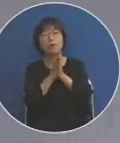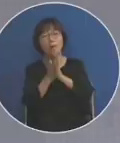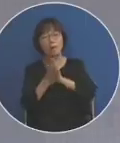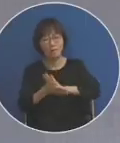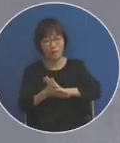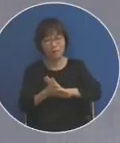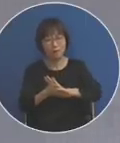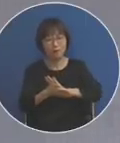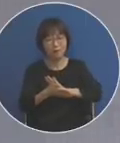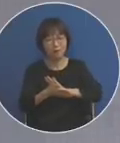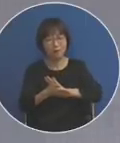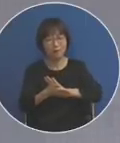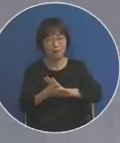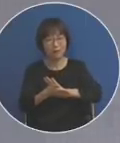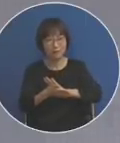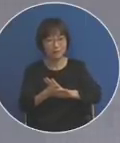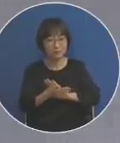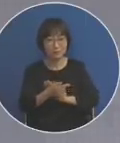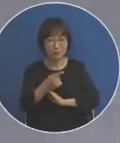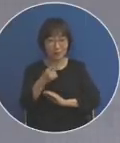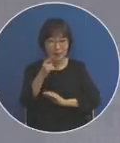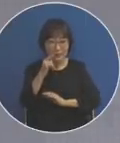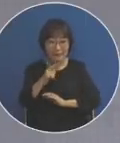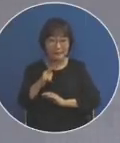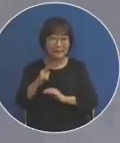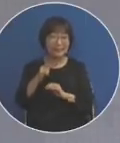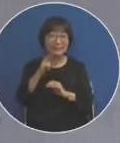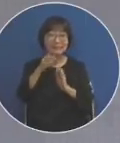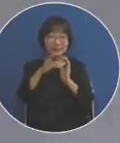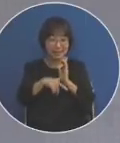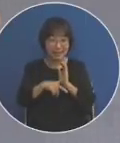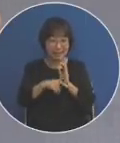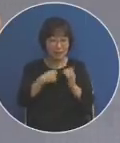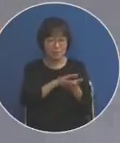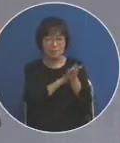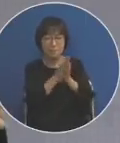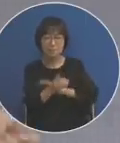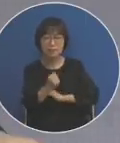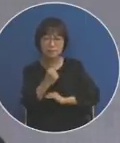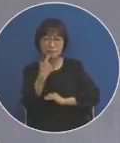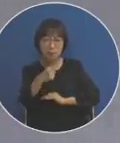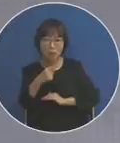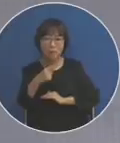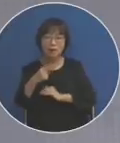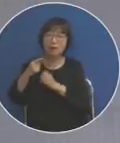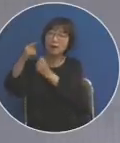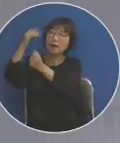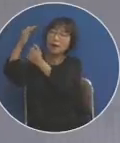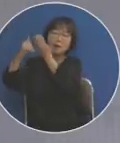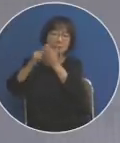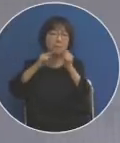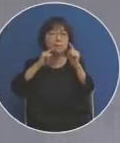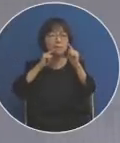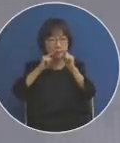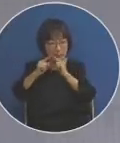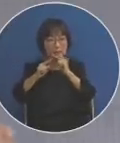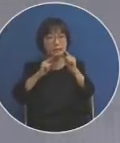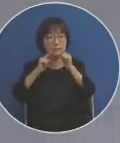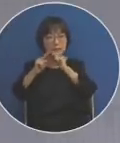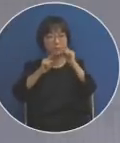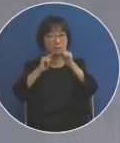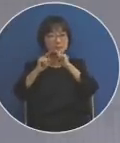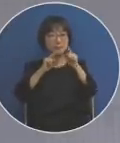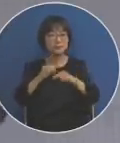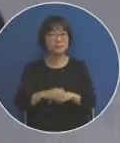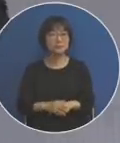he did something or I changed. 진짜로 살아계신 하나님의 말씀이 나를 뒤집어. But it was the word of God that was alive that completely changed me. 그리고